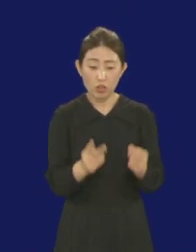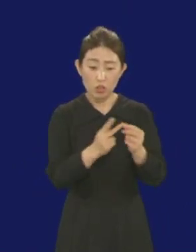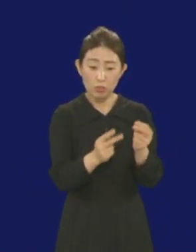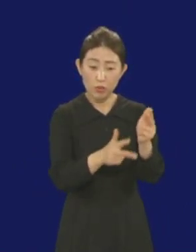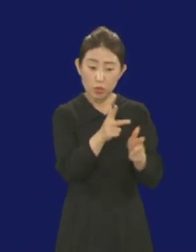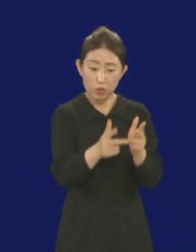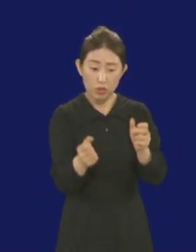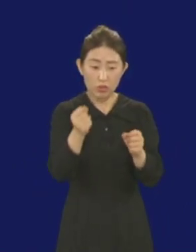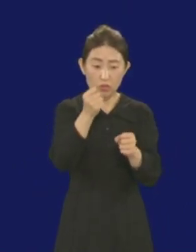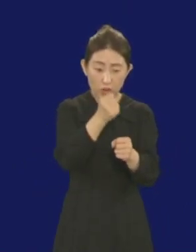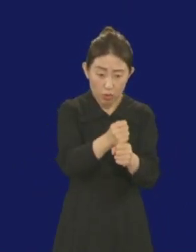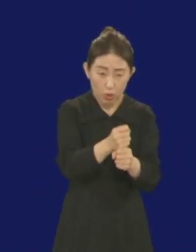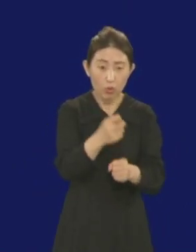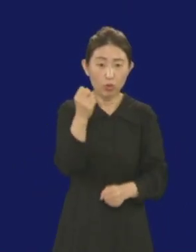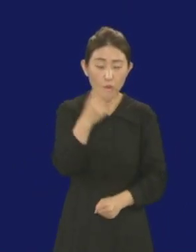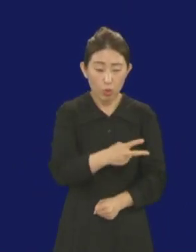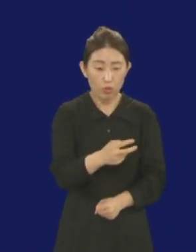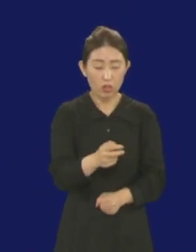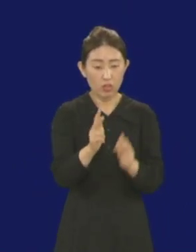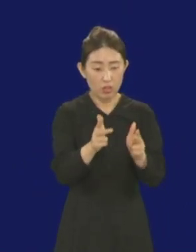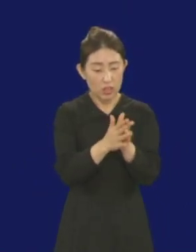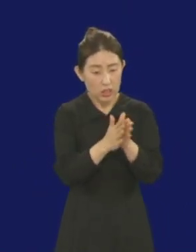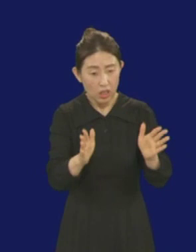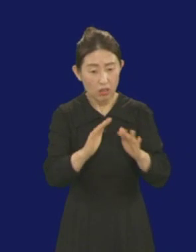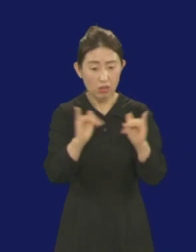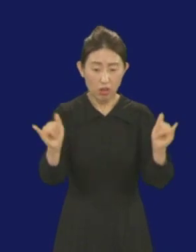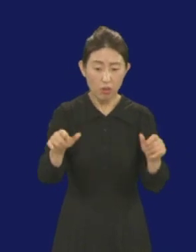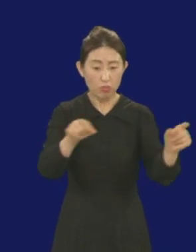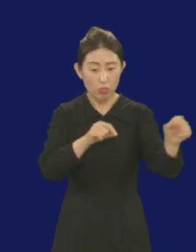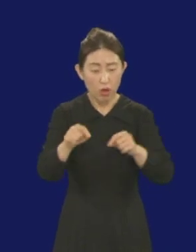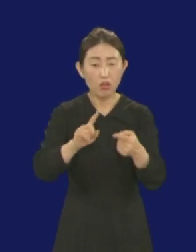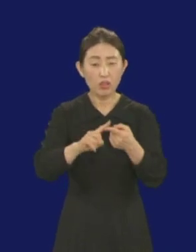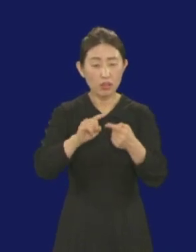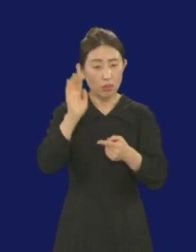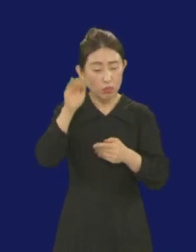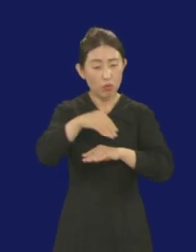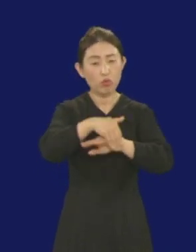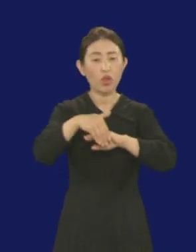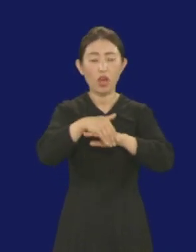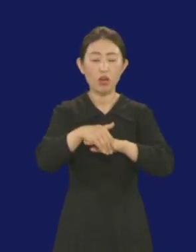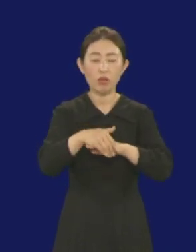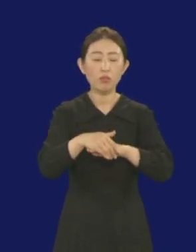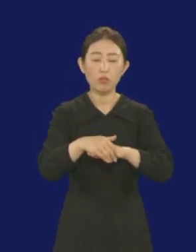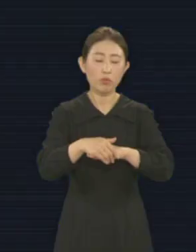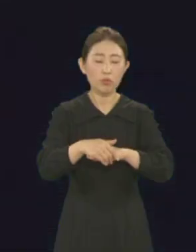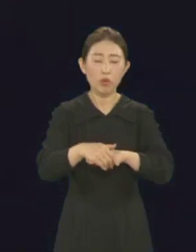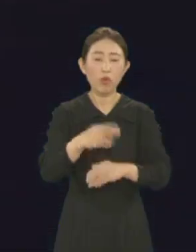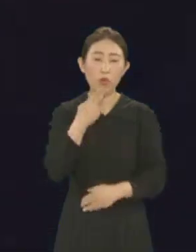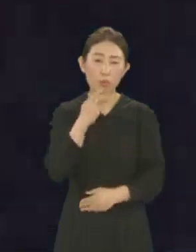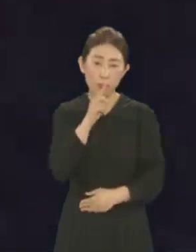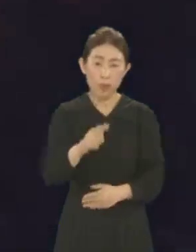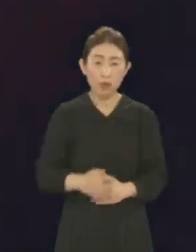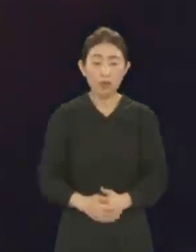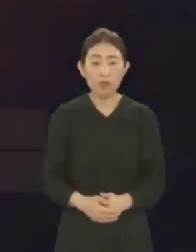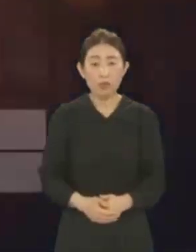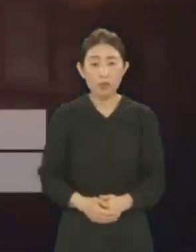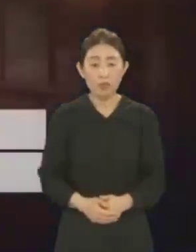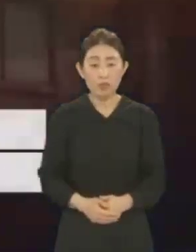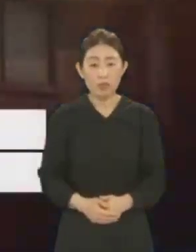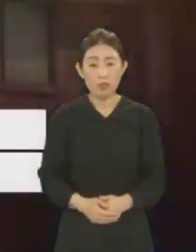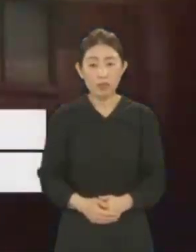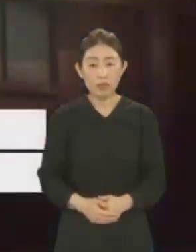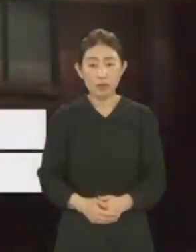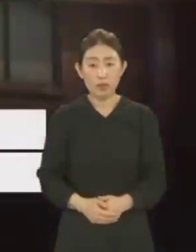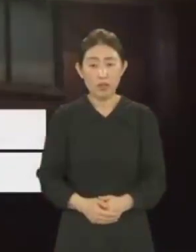공장의 재건설 문제부터 재가동과 인력 배치에 대해선 아직 정해진 것이 없다고 말했습니다 한국타이어